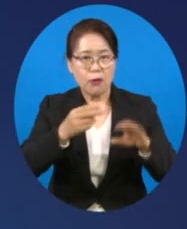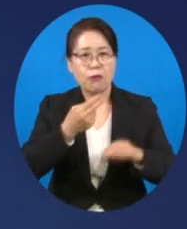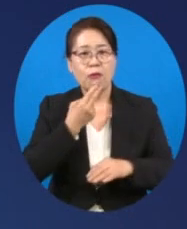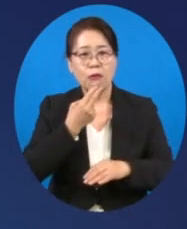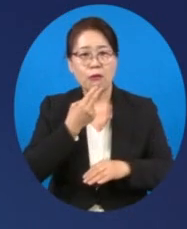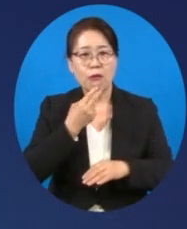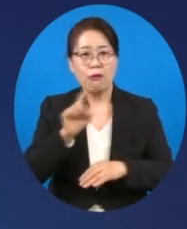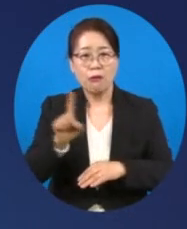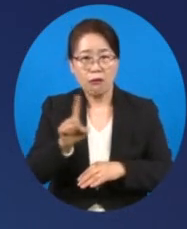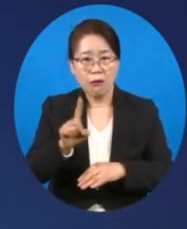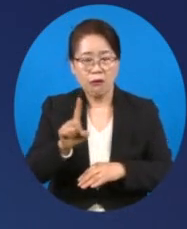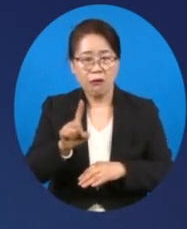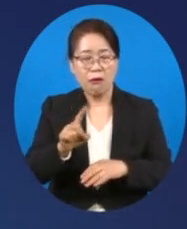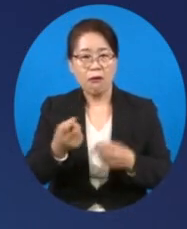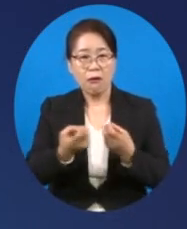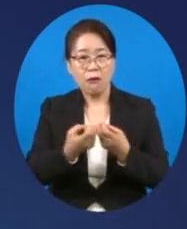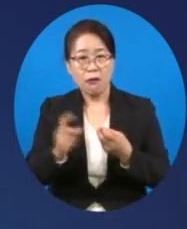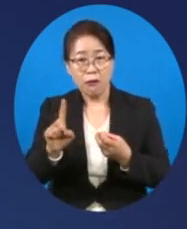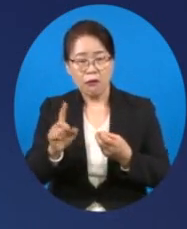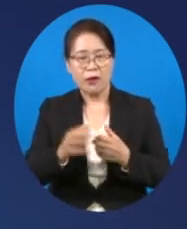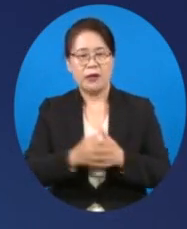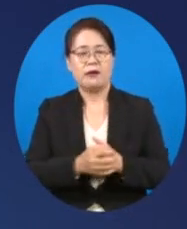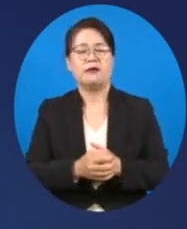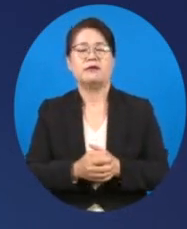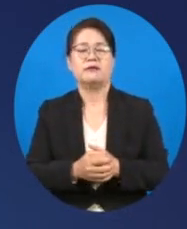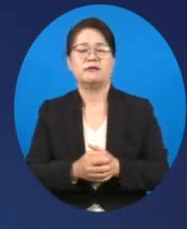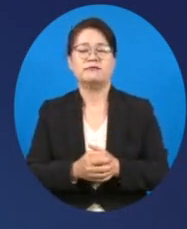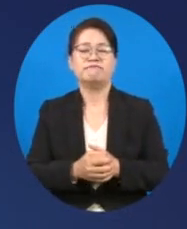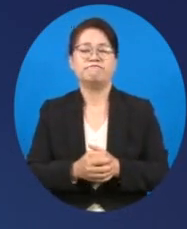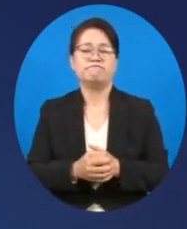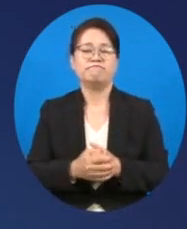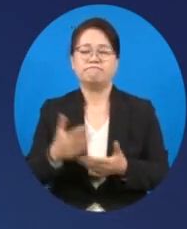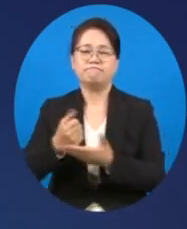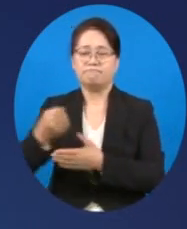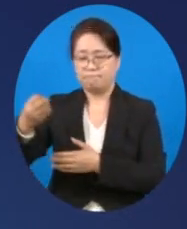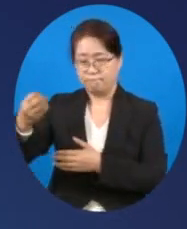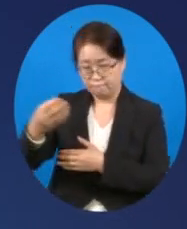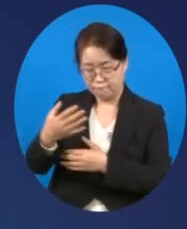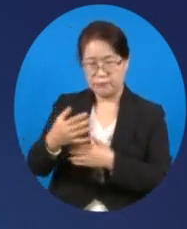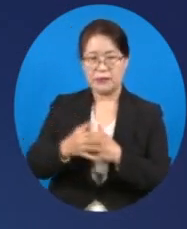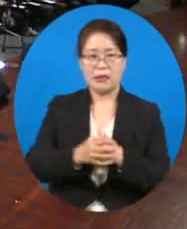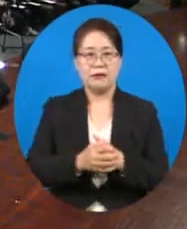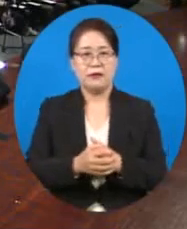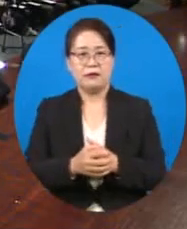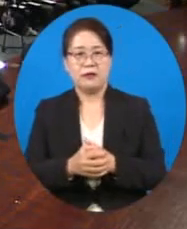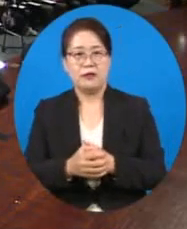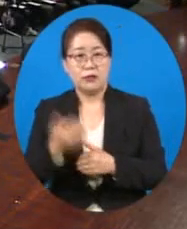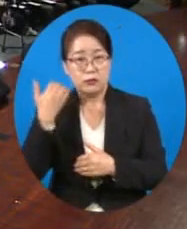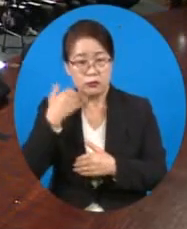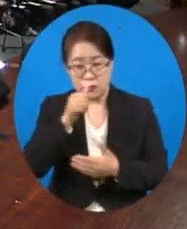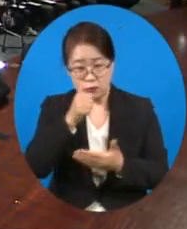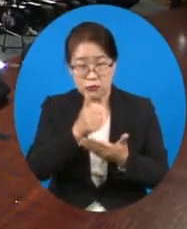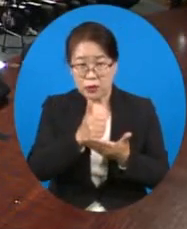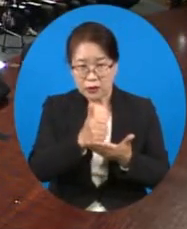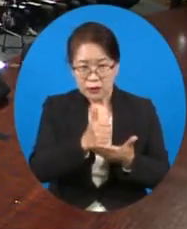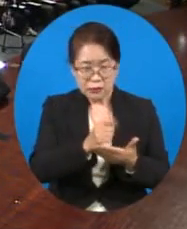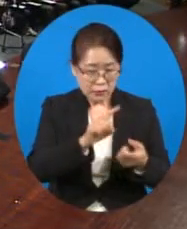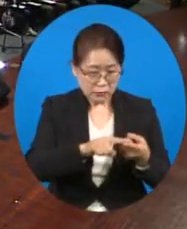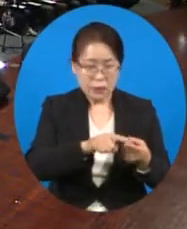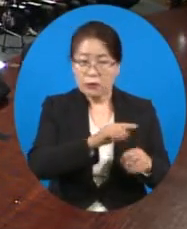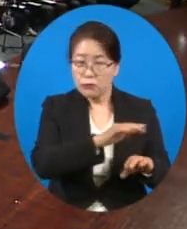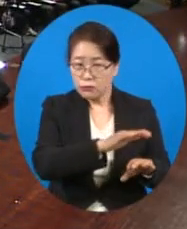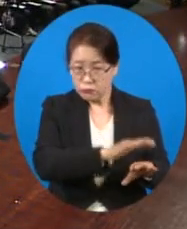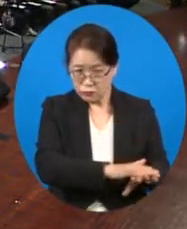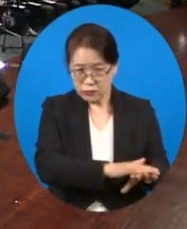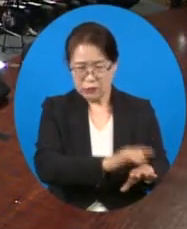어떻게 될까요 주님은 이렇게 말씀하십니다 함께 읽겠습니다 누구의 죄든지 그대로 두면